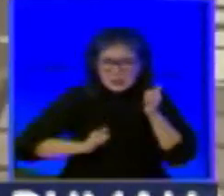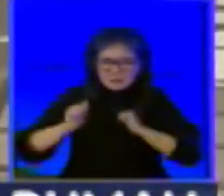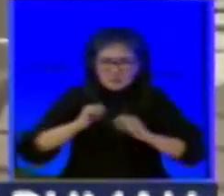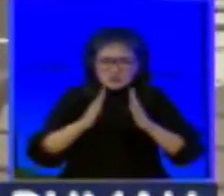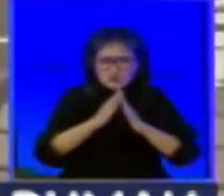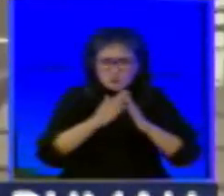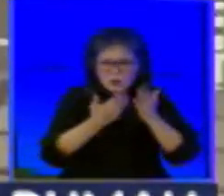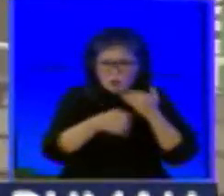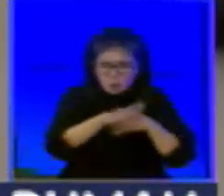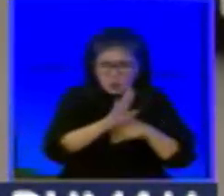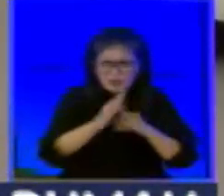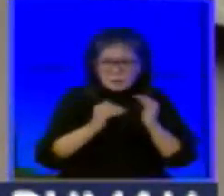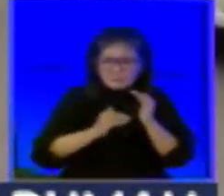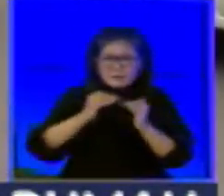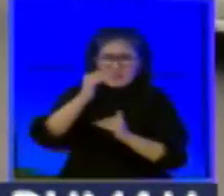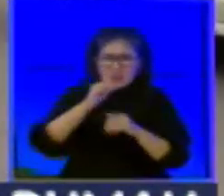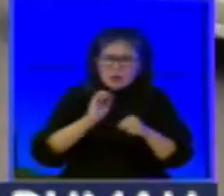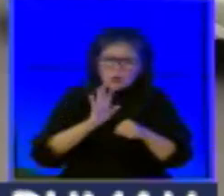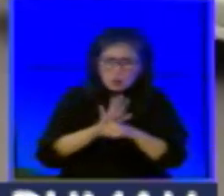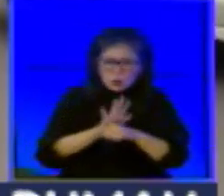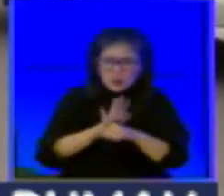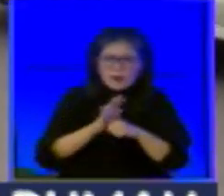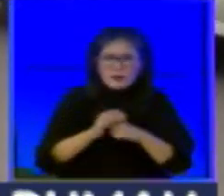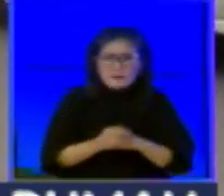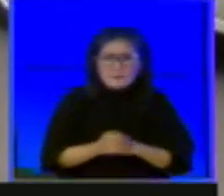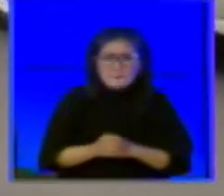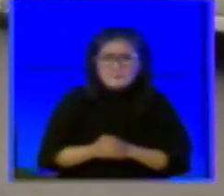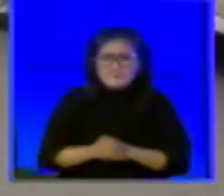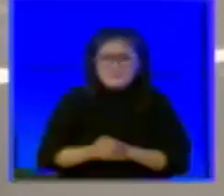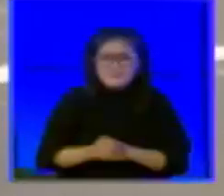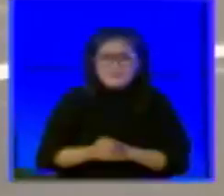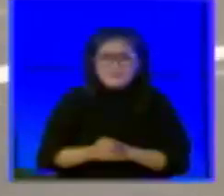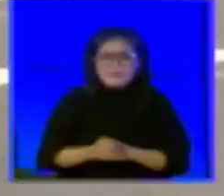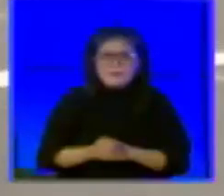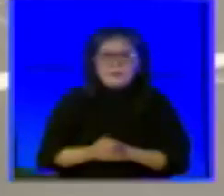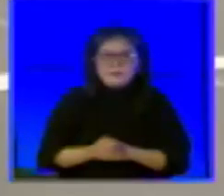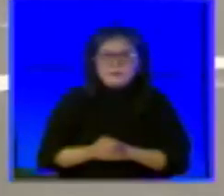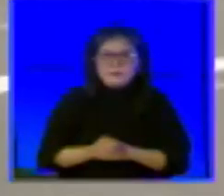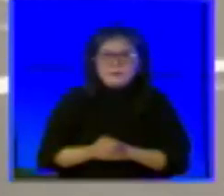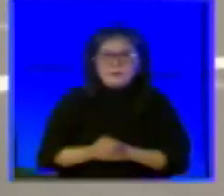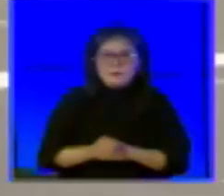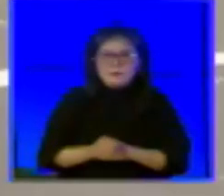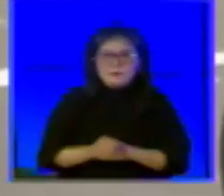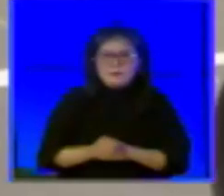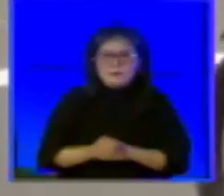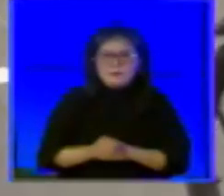saat meningkatnya wabah virus COVID-19. Dari Jakarta, Rio Manik, iNews melaporkan.